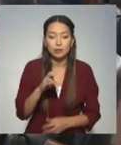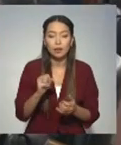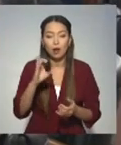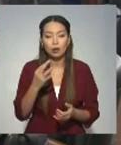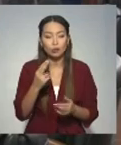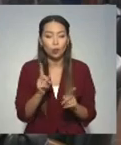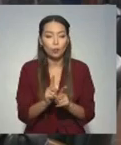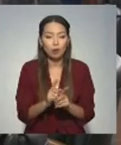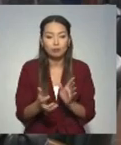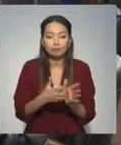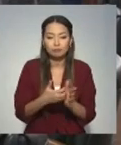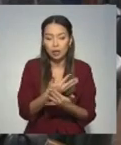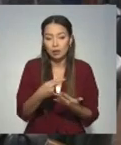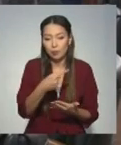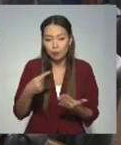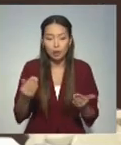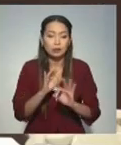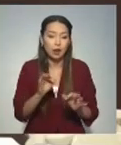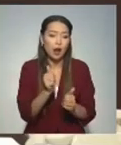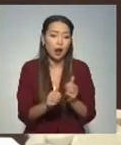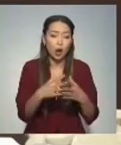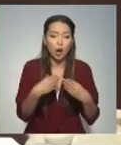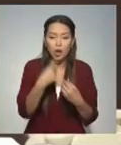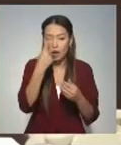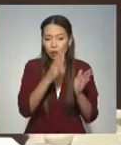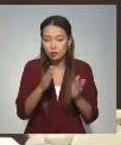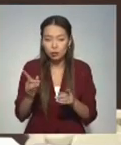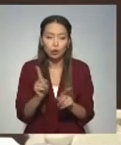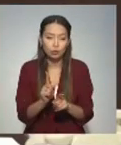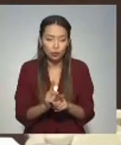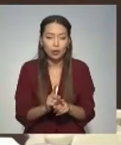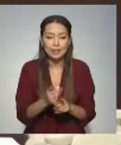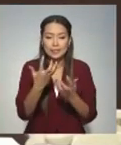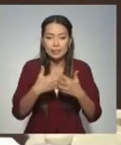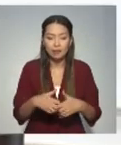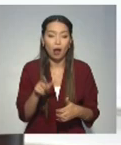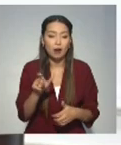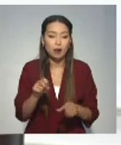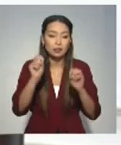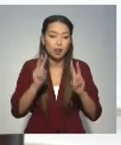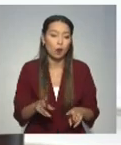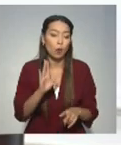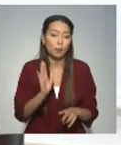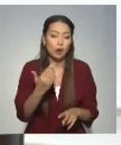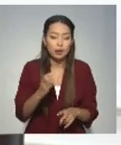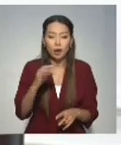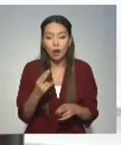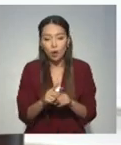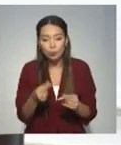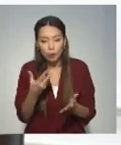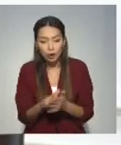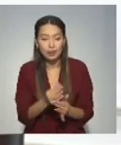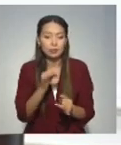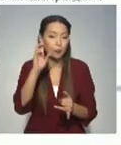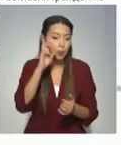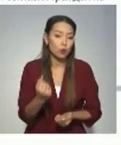кодекстің артықшылықтарына тоқталды. Енді әрбір отбасының жеке дерек қоры сақталатын цифрлық картасы болады. Бұл өз кезегінде әлеуметтік төлемдер мен